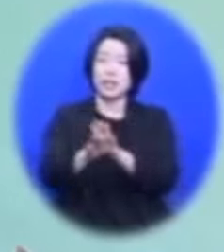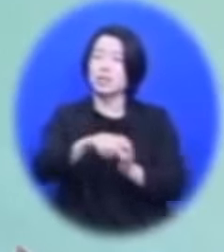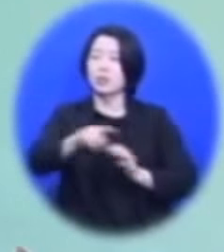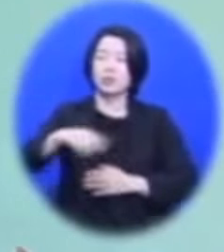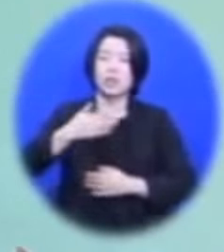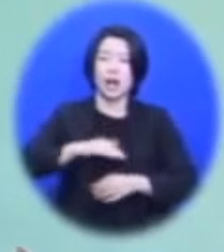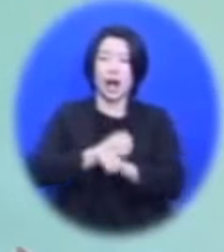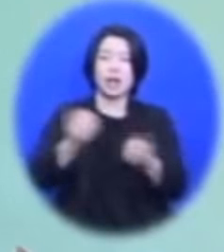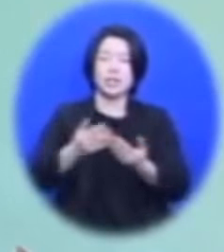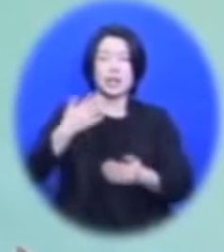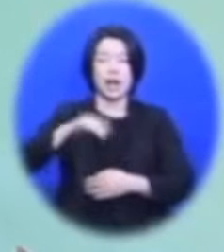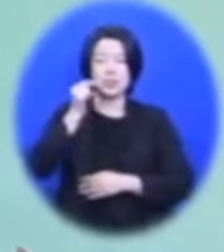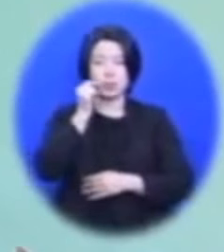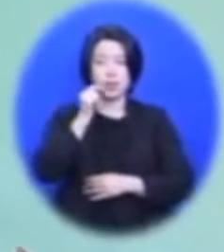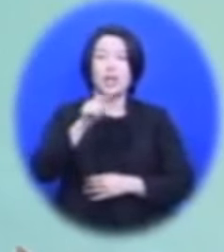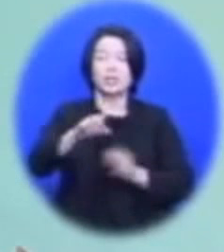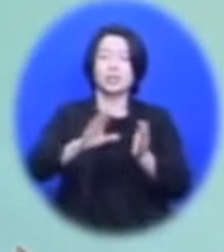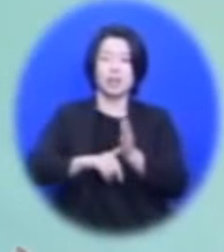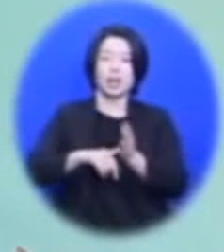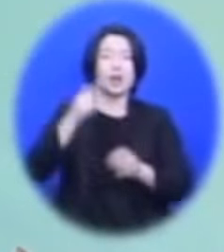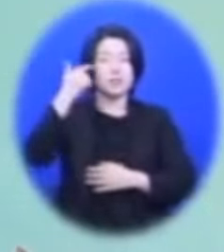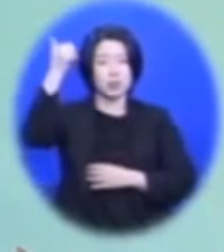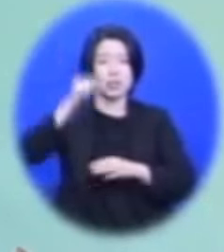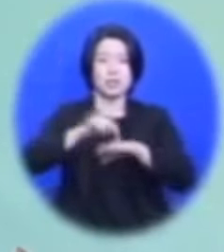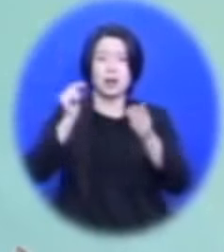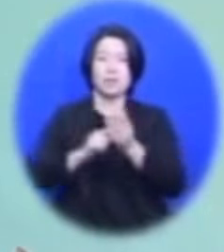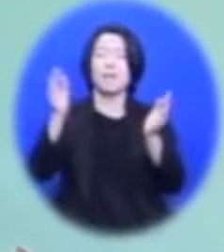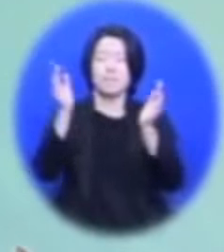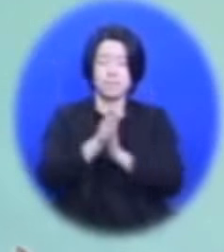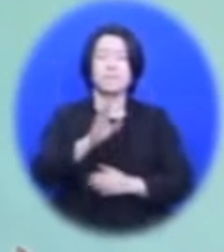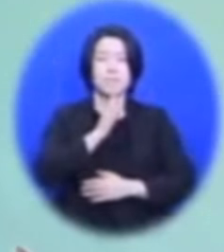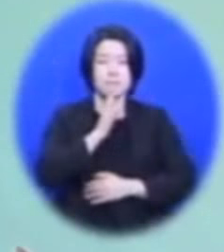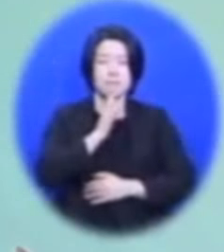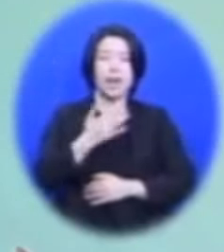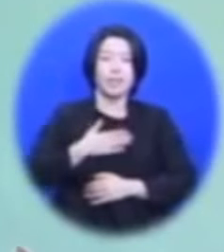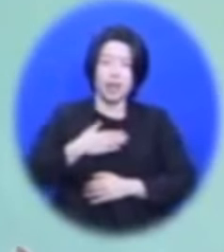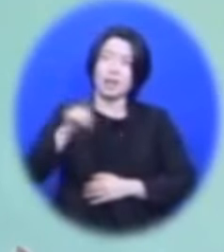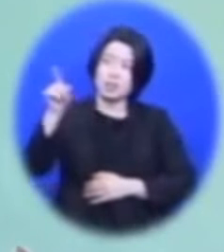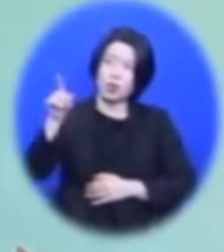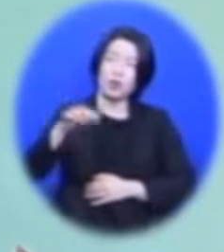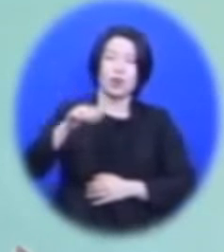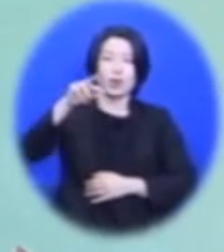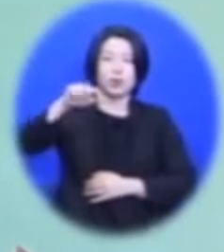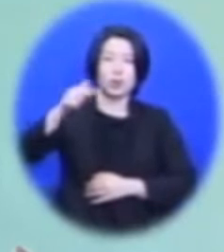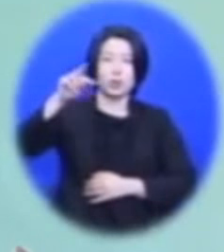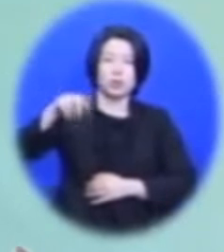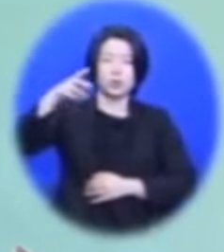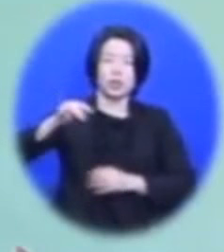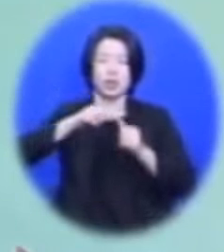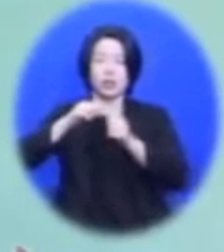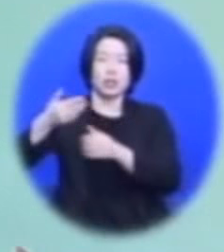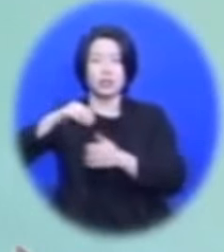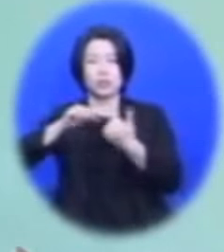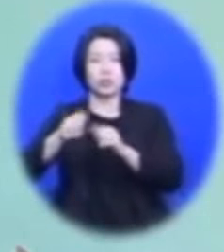못함이니이다. 그때 니믈러 목사님 마음에 그렇구나. 내가 저 교수대에 끌려가서 죽을 때